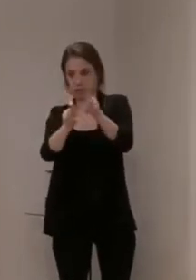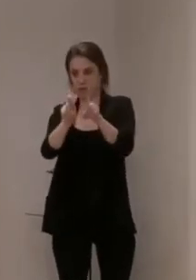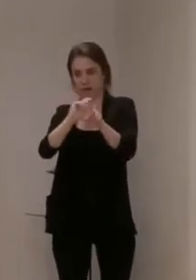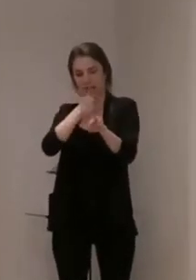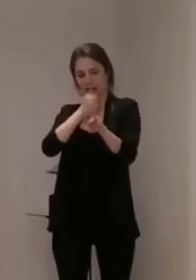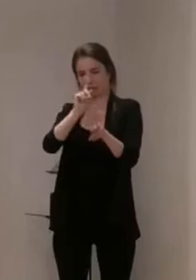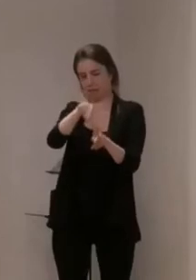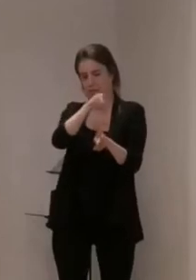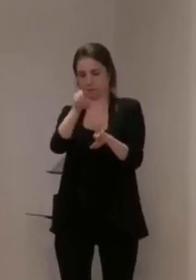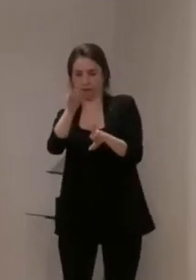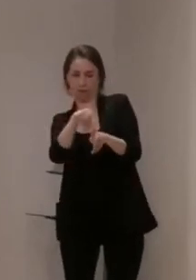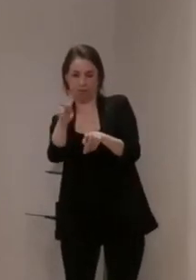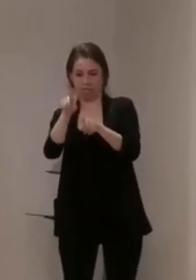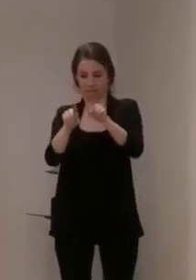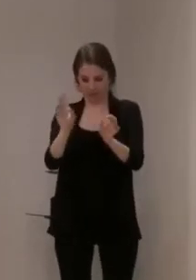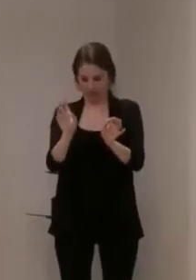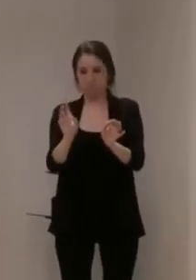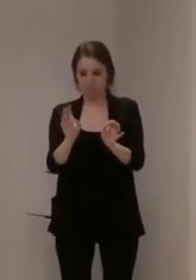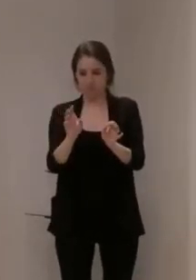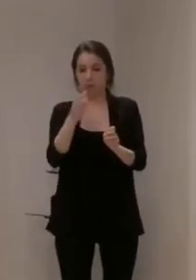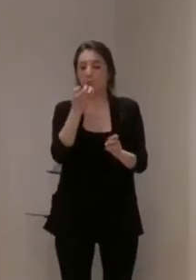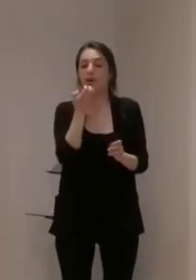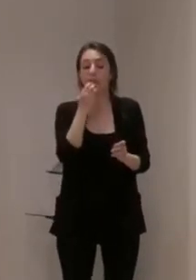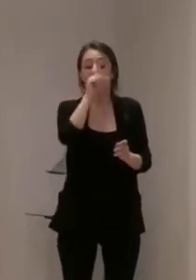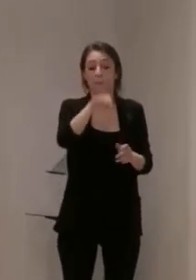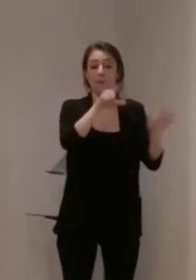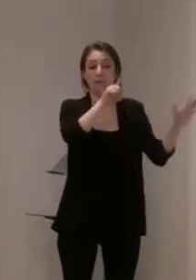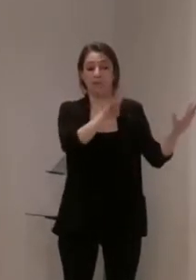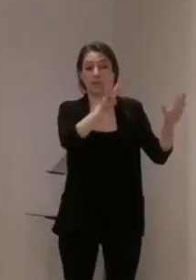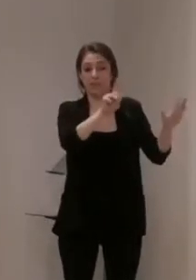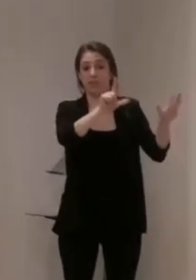I llavors, podríem dir, dels anys de l'any 78 cap aquí,